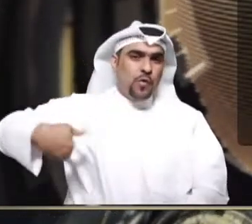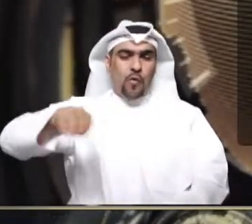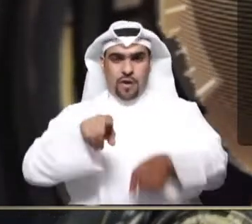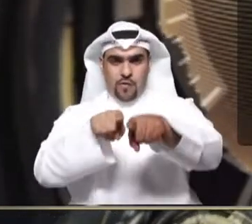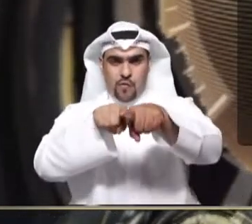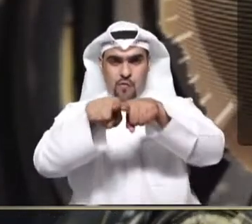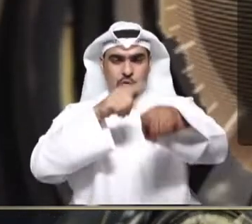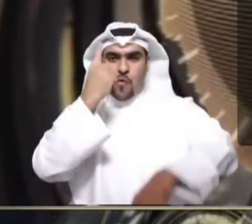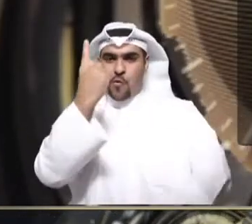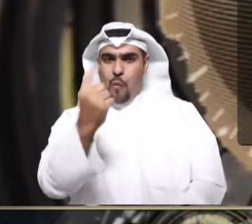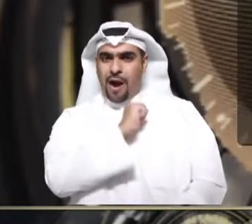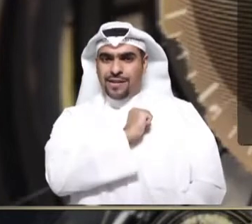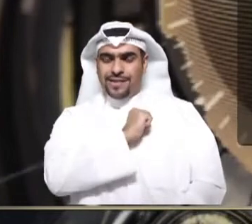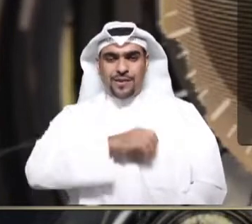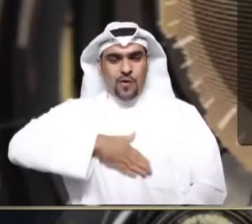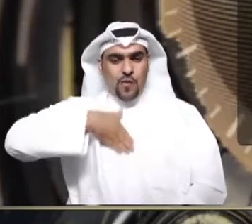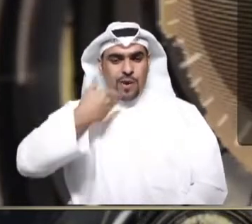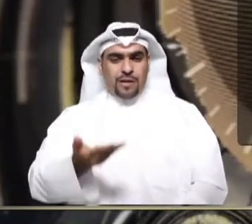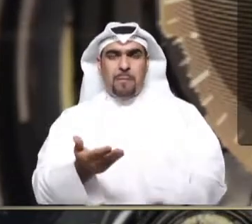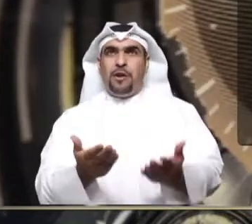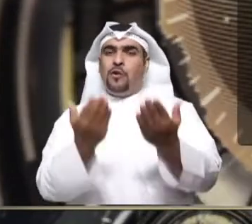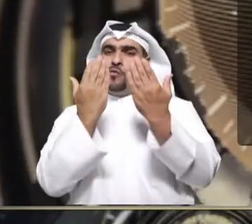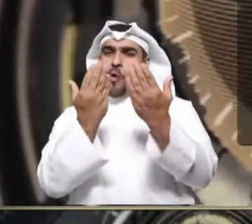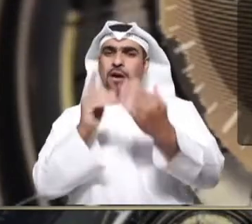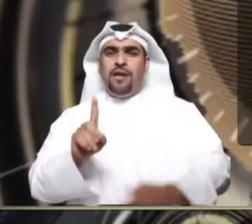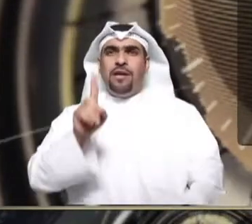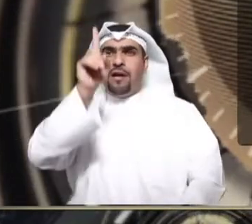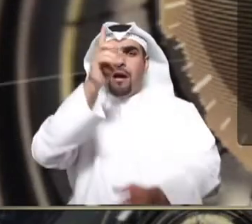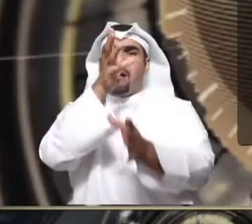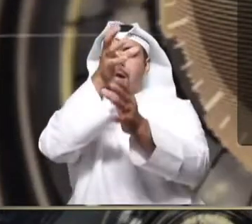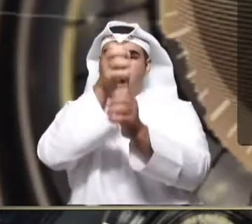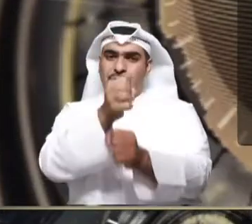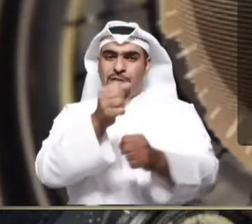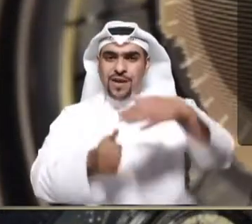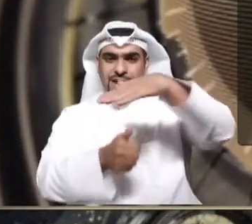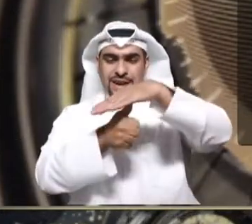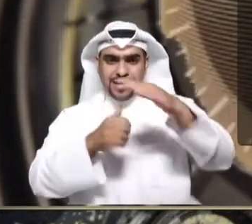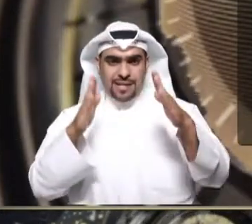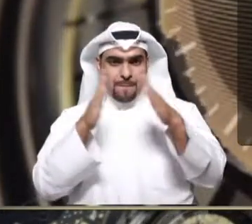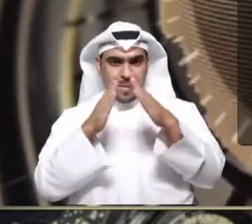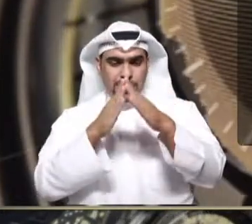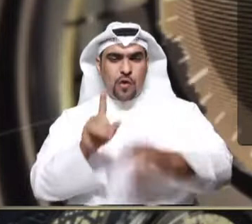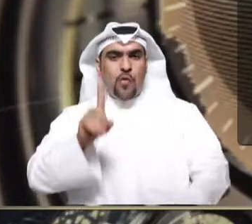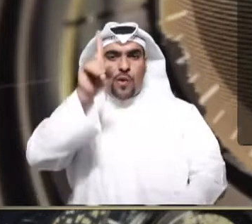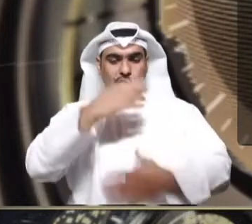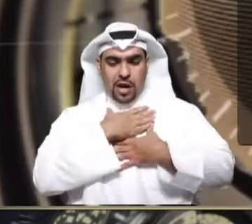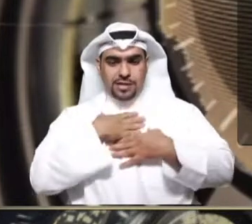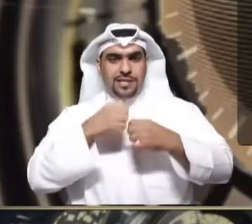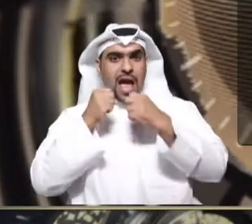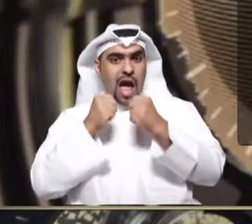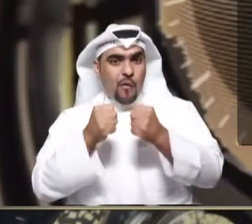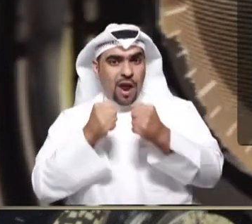الأخوي، مبتهلا إلى الباري تعالى أن ينعم على فخامته بدوام الصحة والعافية، وأن